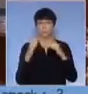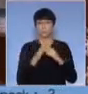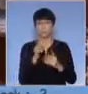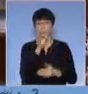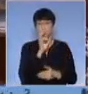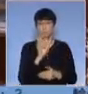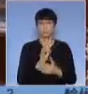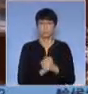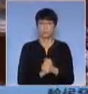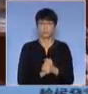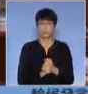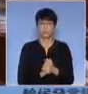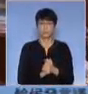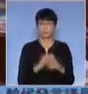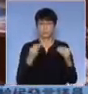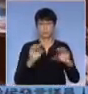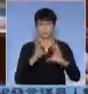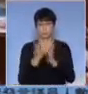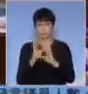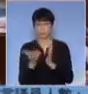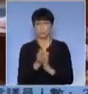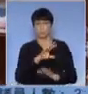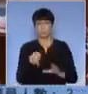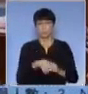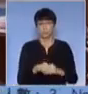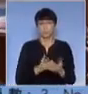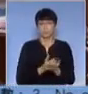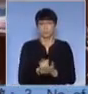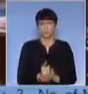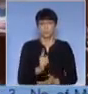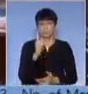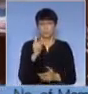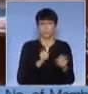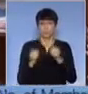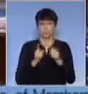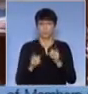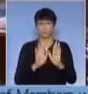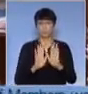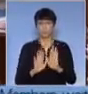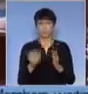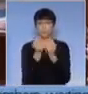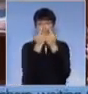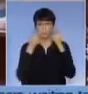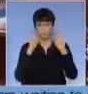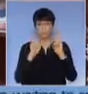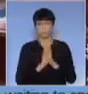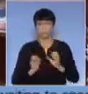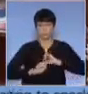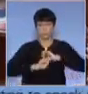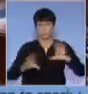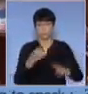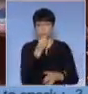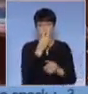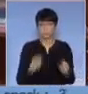向各教育機構包括各專上學院發出指引，以防止校園成為散播港獨思